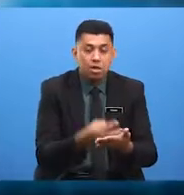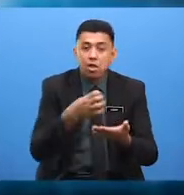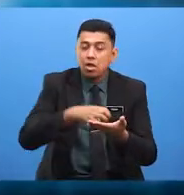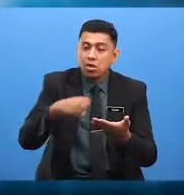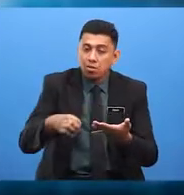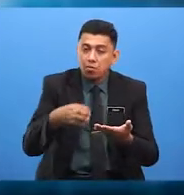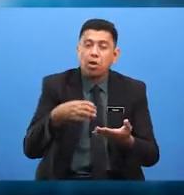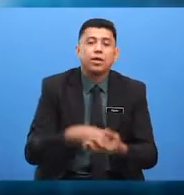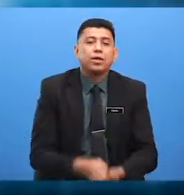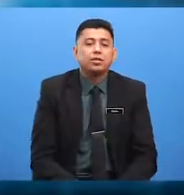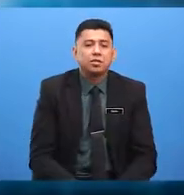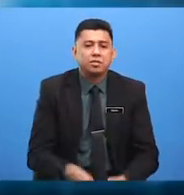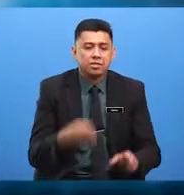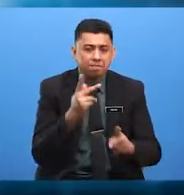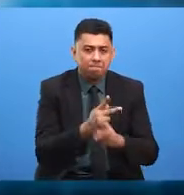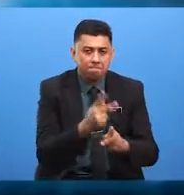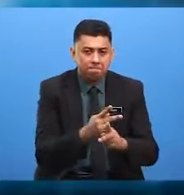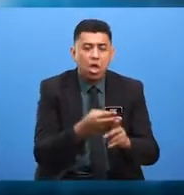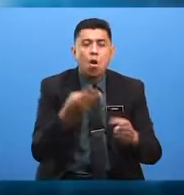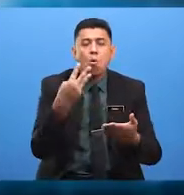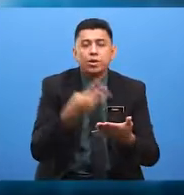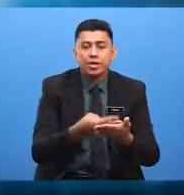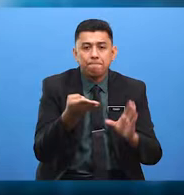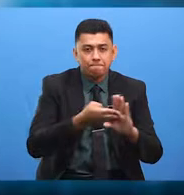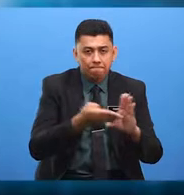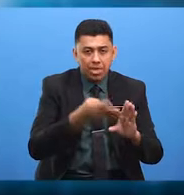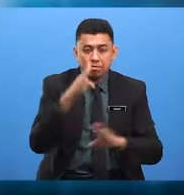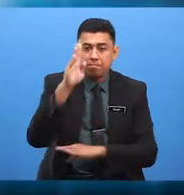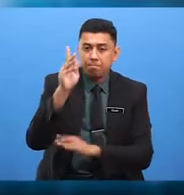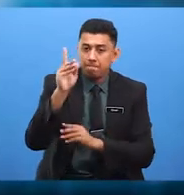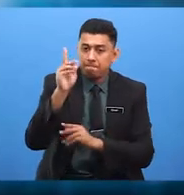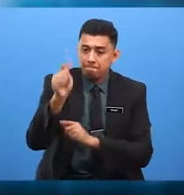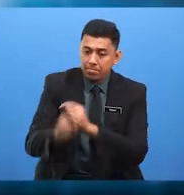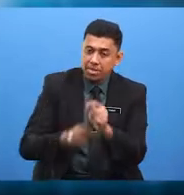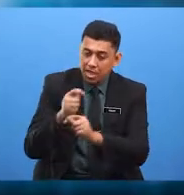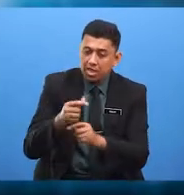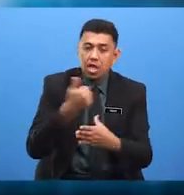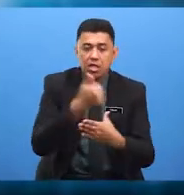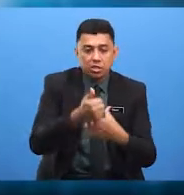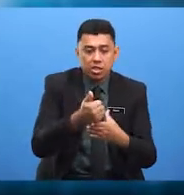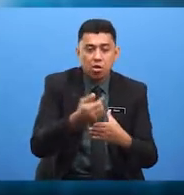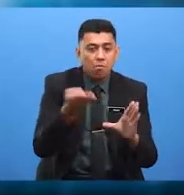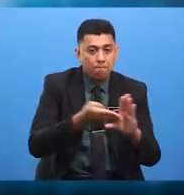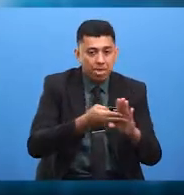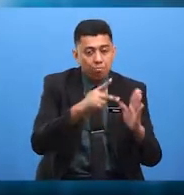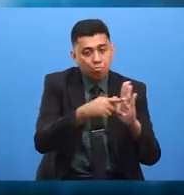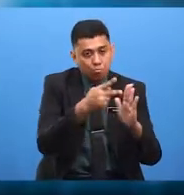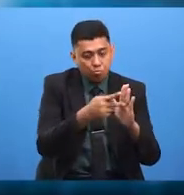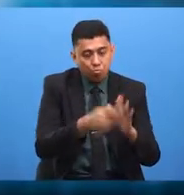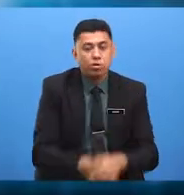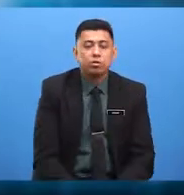sama ad di Bank perdagangan atau baik pusat mana kali pesan dari dasar yang dikenakan oleh bank pusat